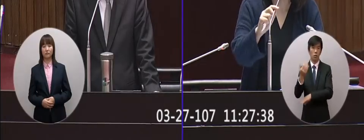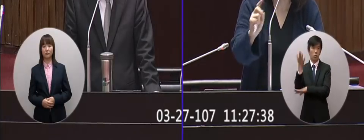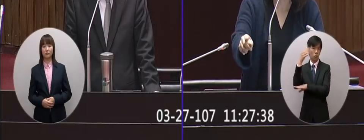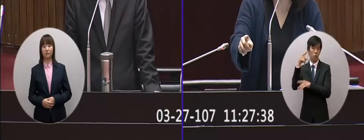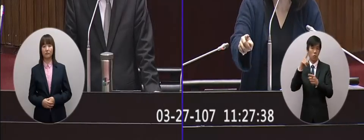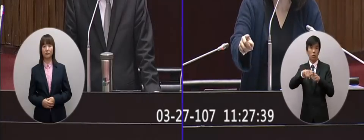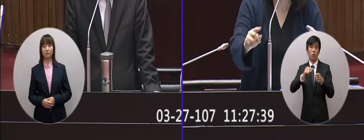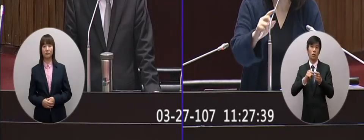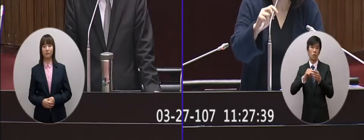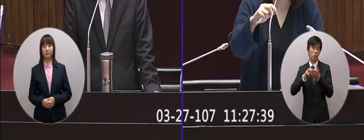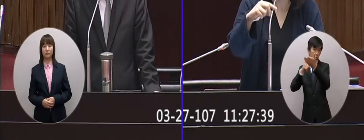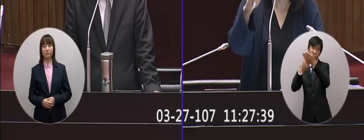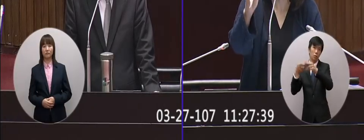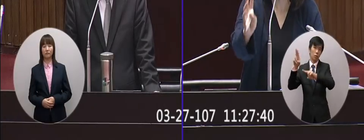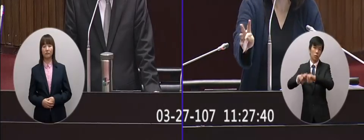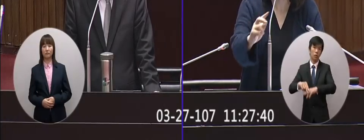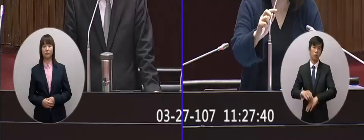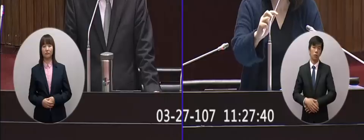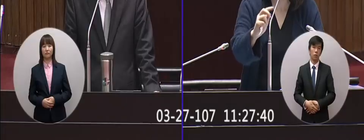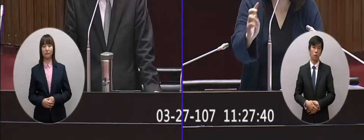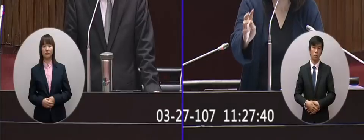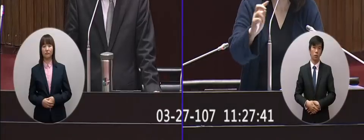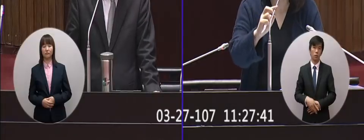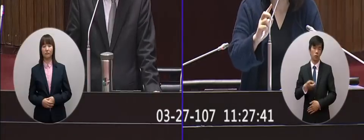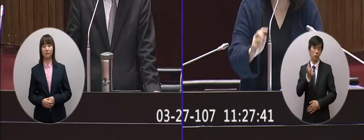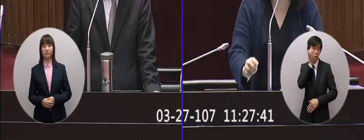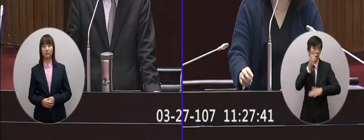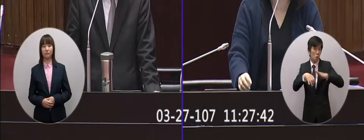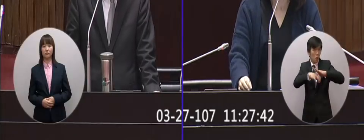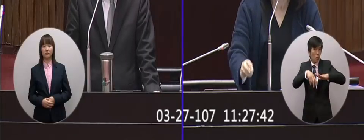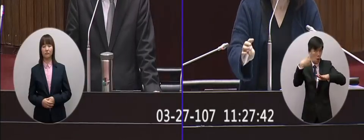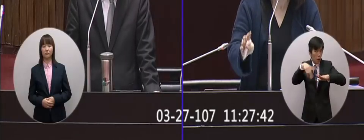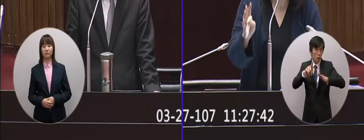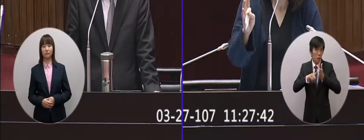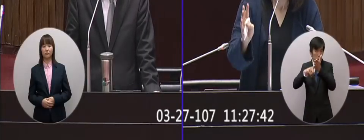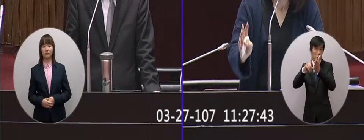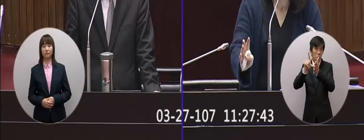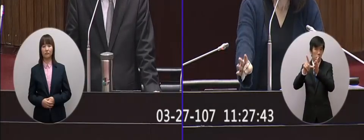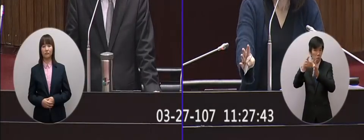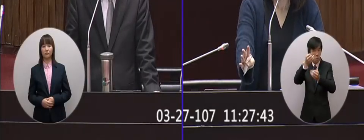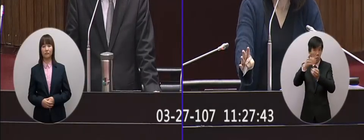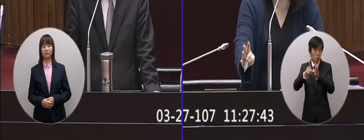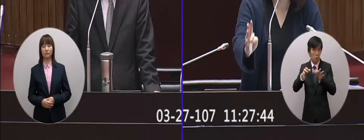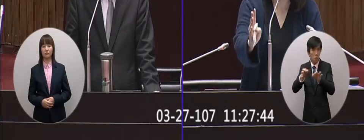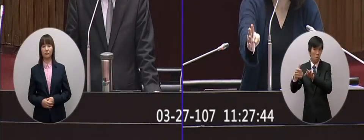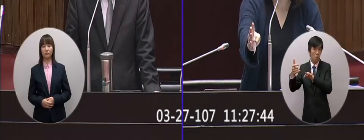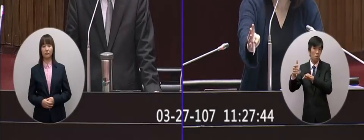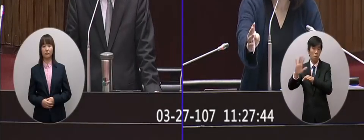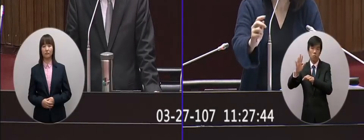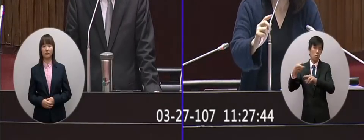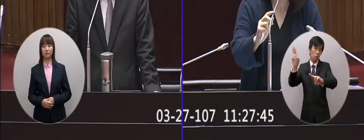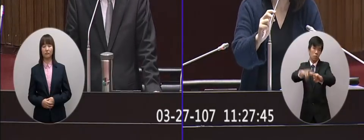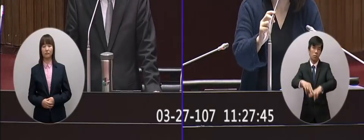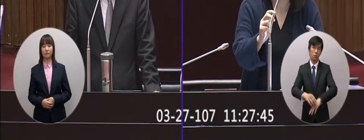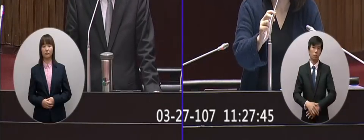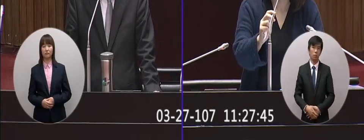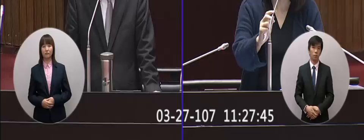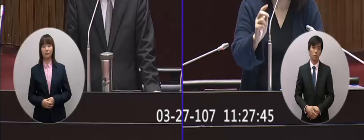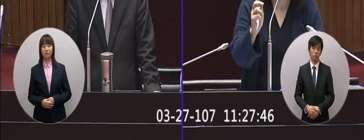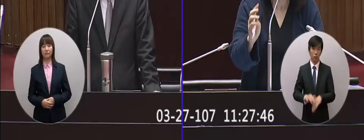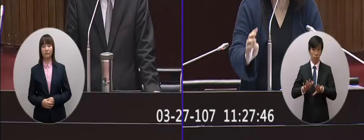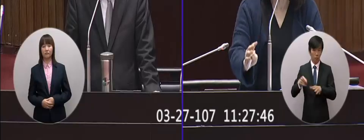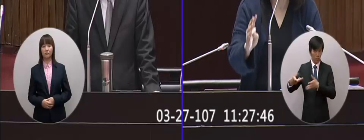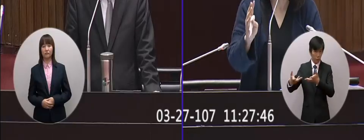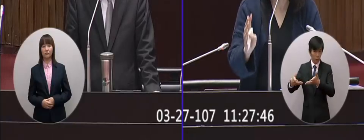们的矿权的申请，他们的这个矿业的扩张跟展延。好，这个部分我希望给院长参